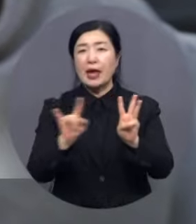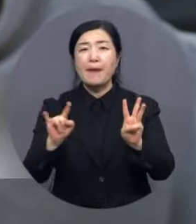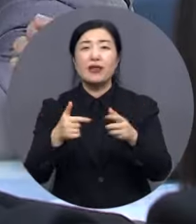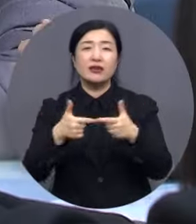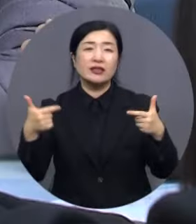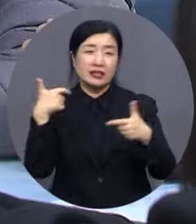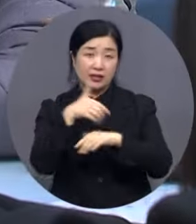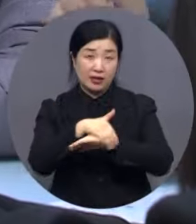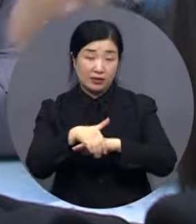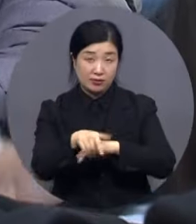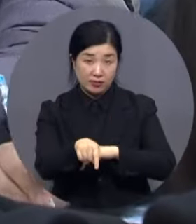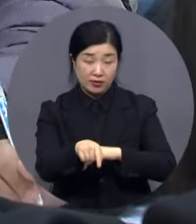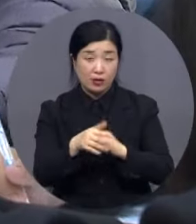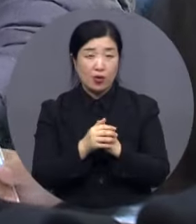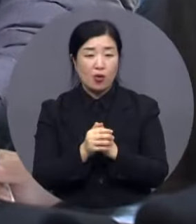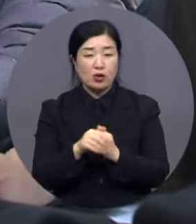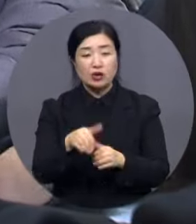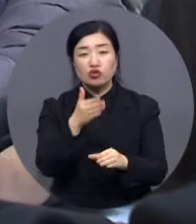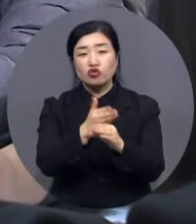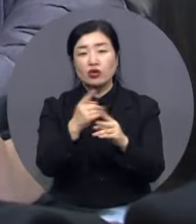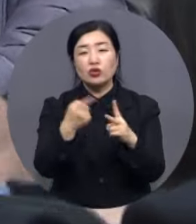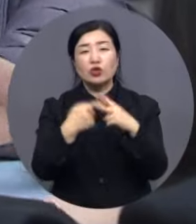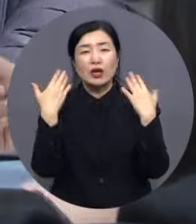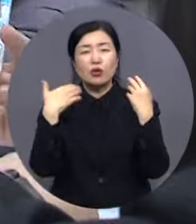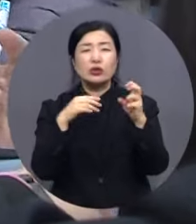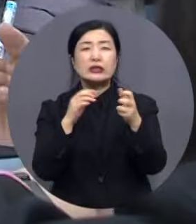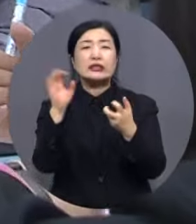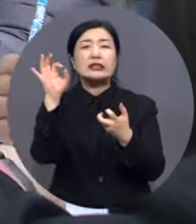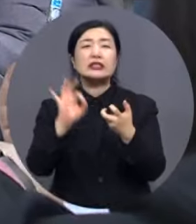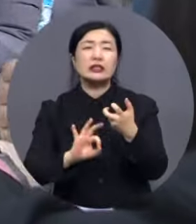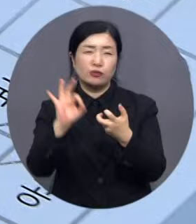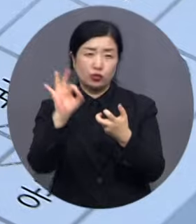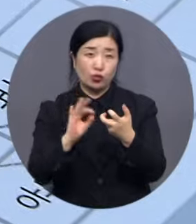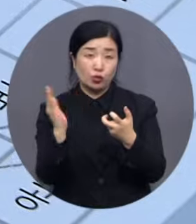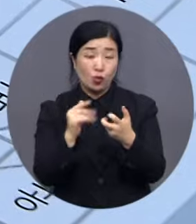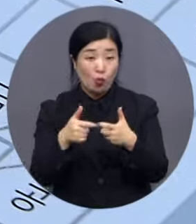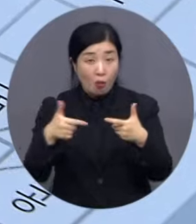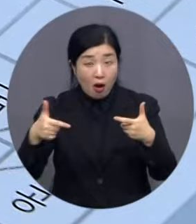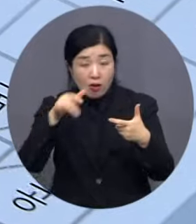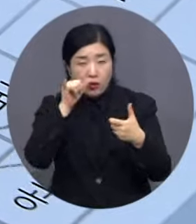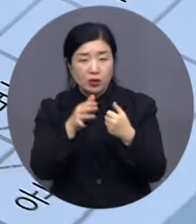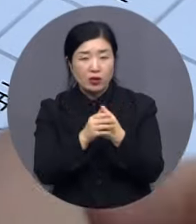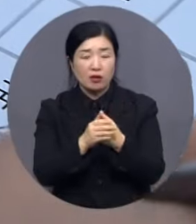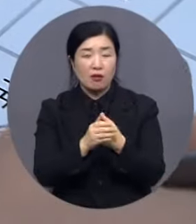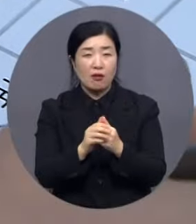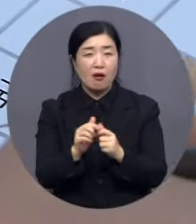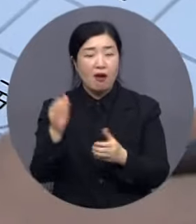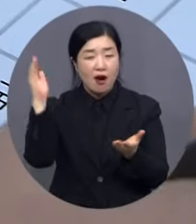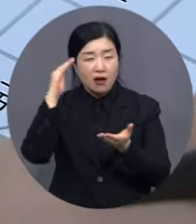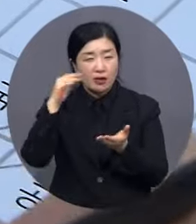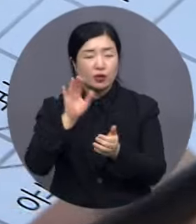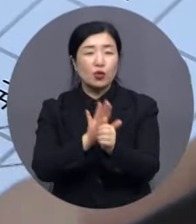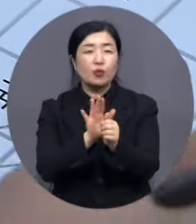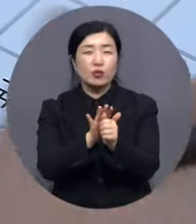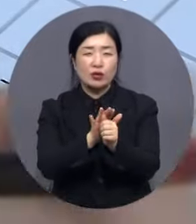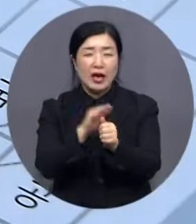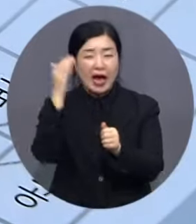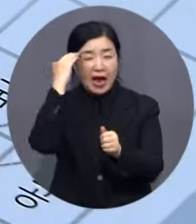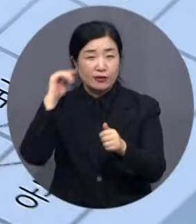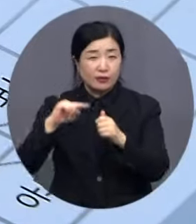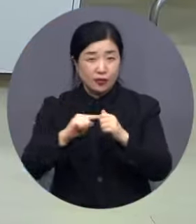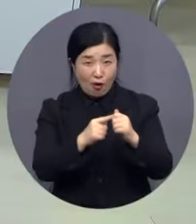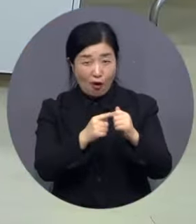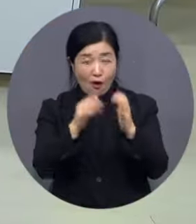늘었습니다. 특히 이 가운데 초등학생이 70% 정도를 차지하는데 다문화 가정 학생들을 돕기 위한 첫 한국어